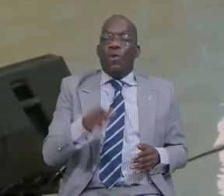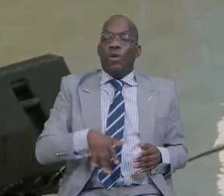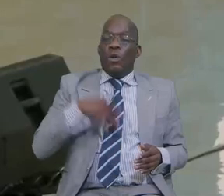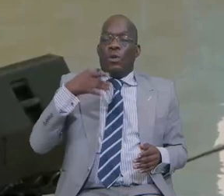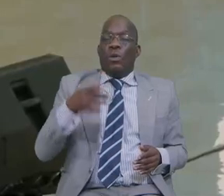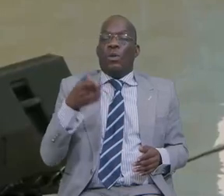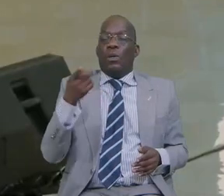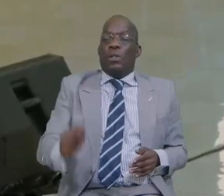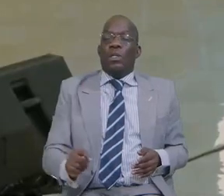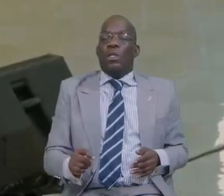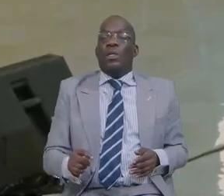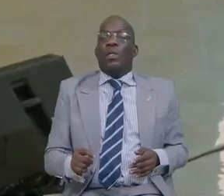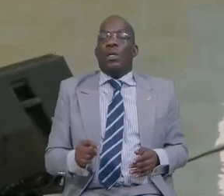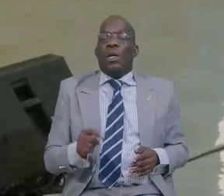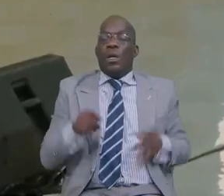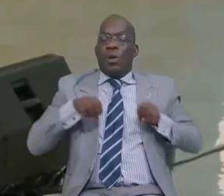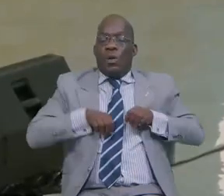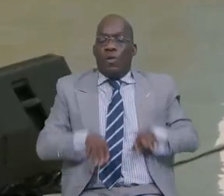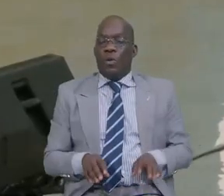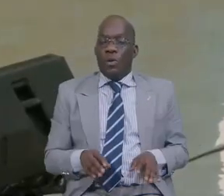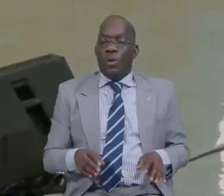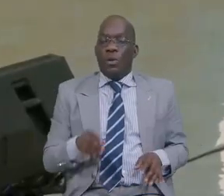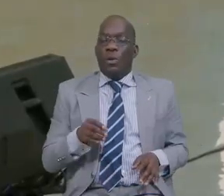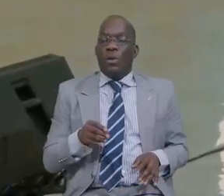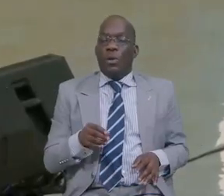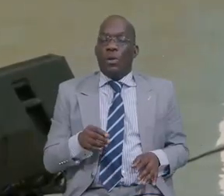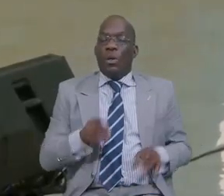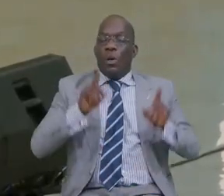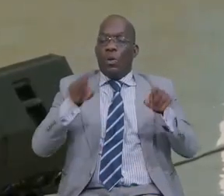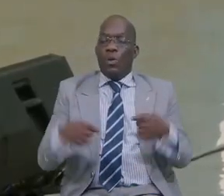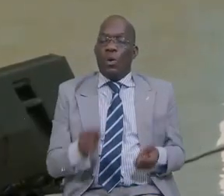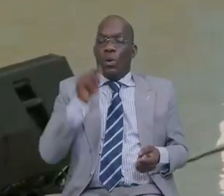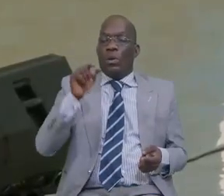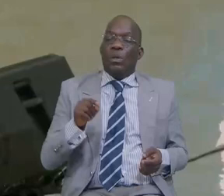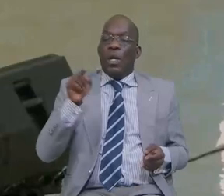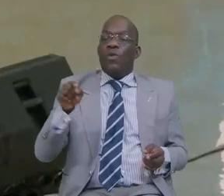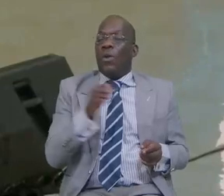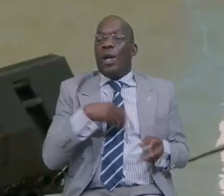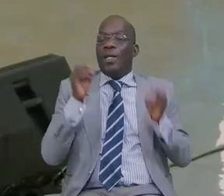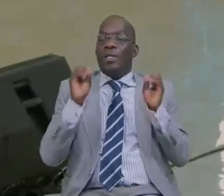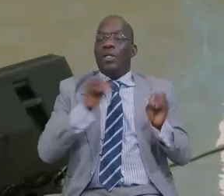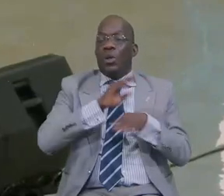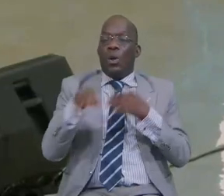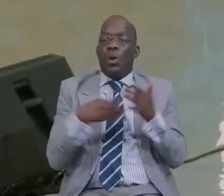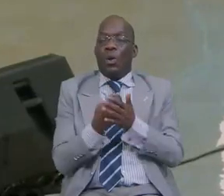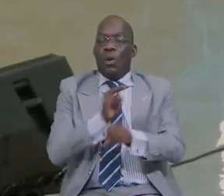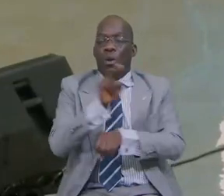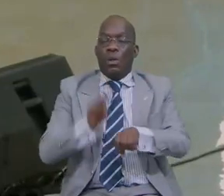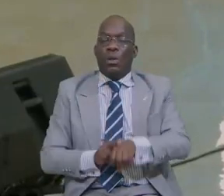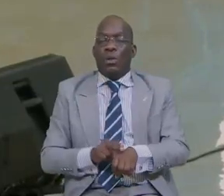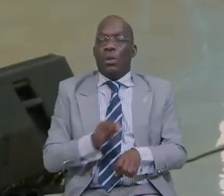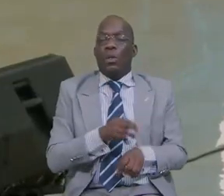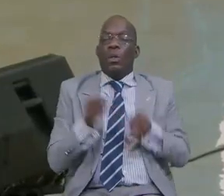vous sentez le malaise ou du nouveau devoir ou bien psychologique, allez donc faire de toutes les nations